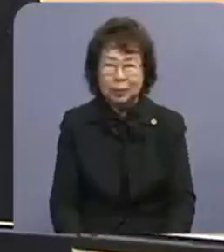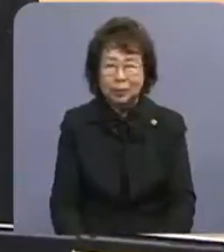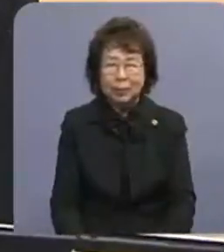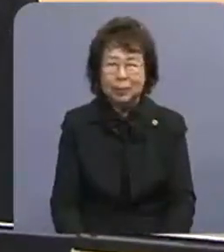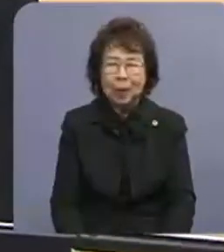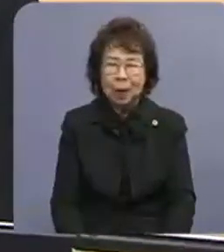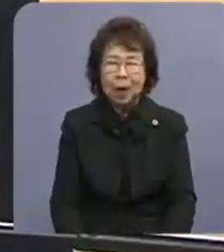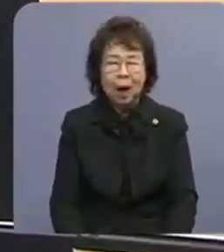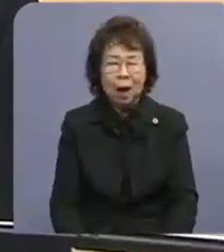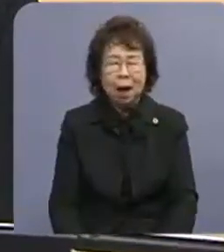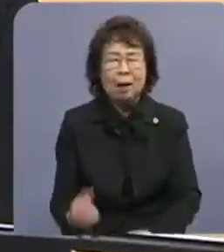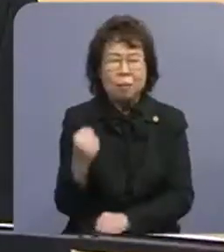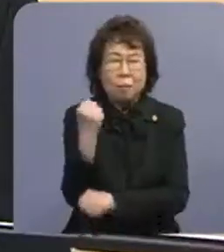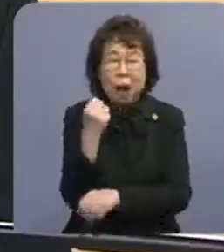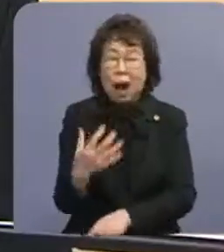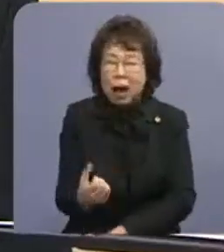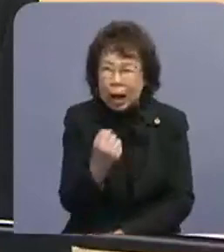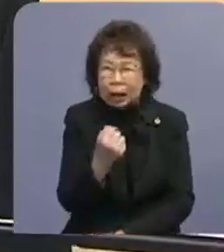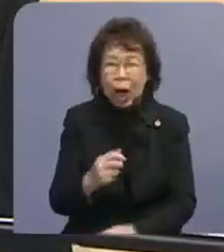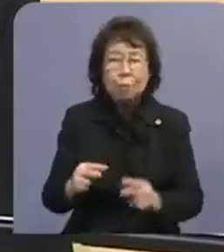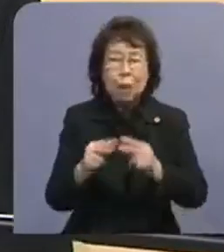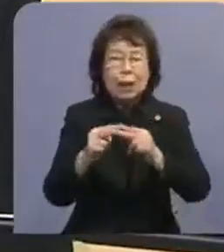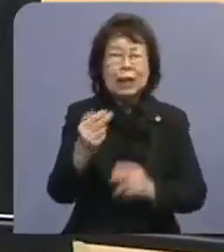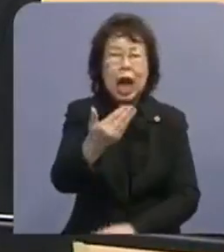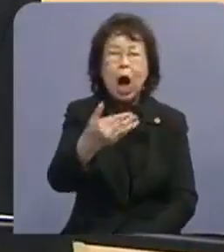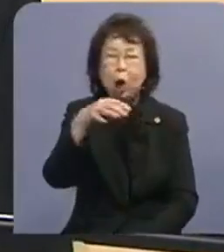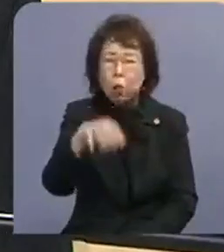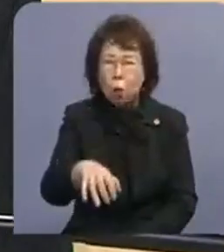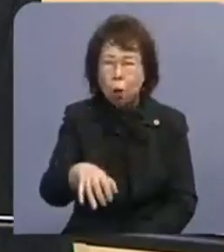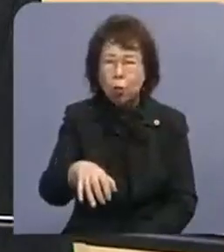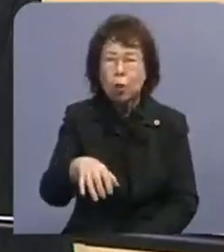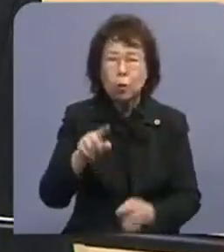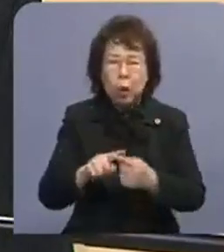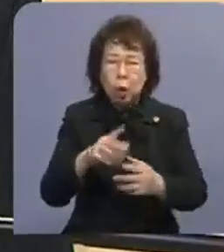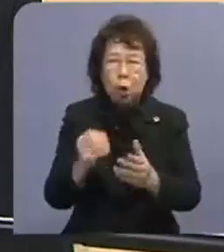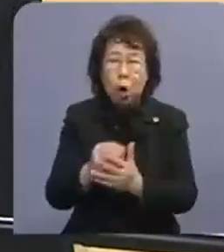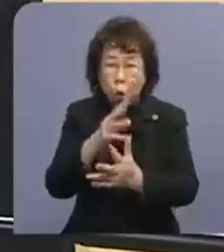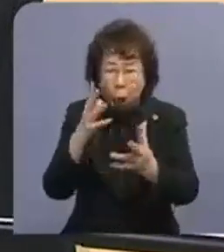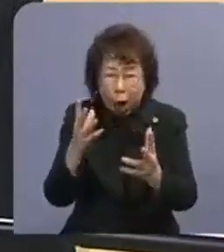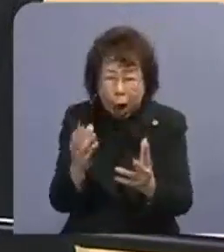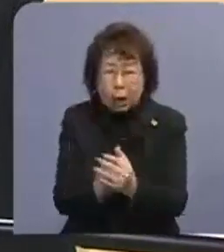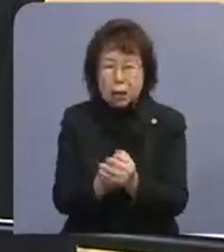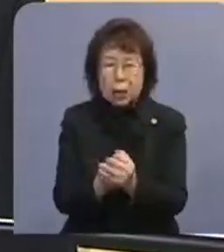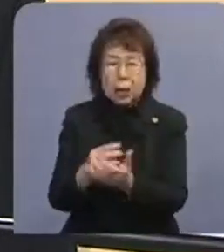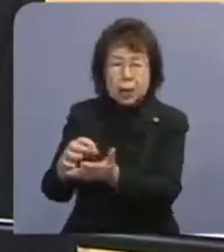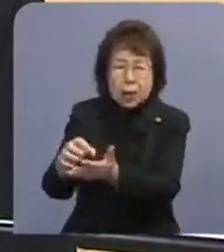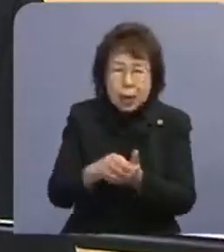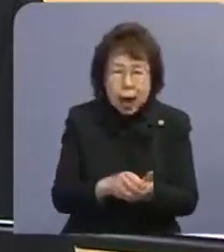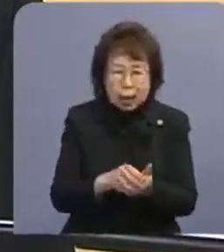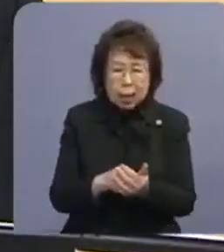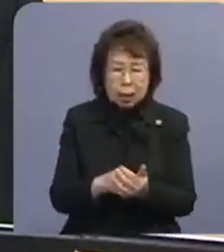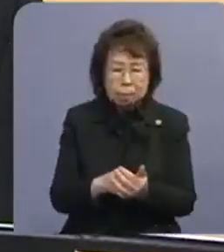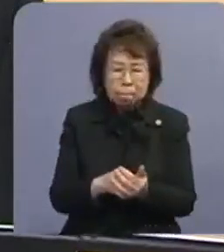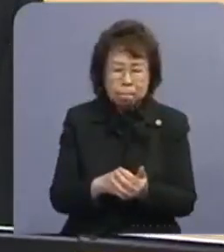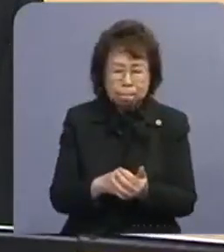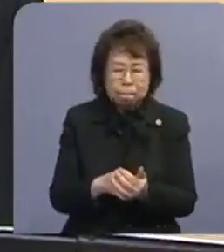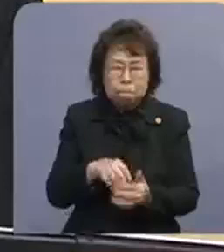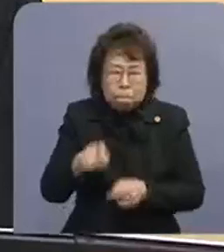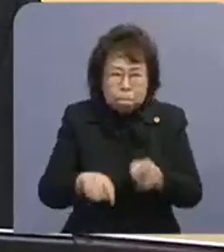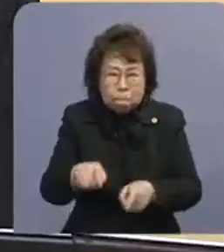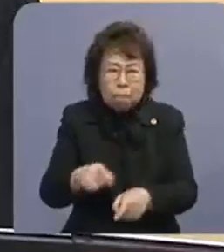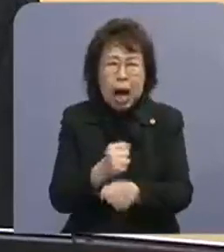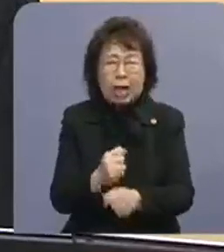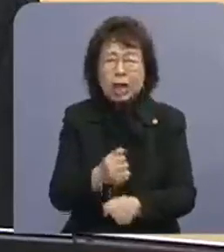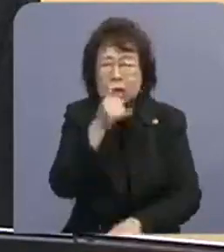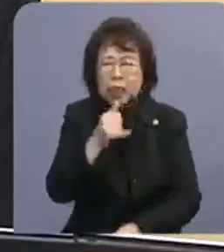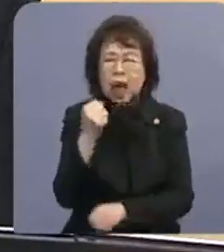R&D를 바탕으로 반도체 9개의 공정이 있는데 그 9개의 공정들을 완벽하게 수행할 수